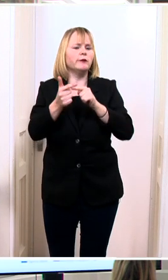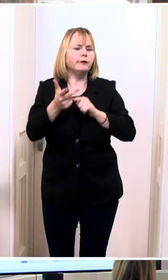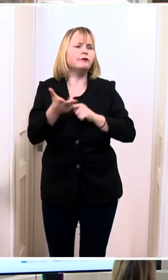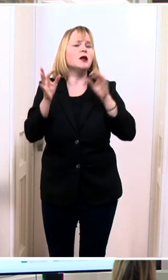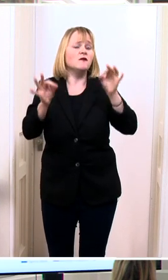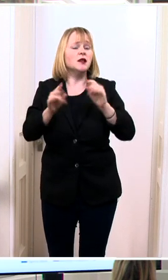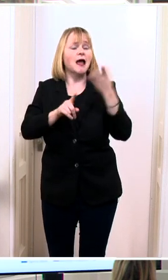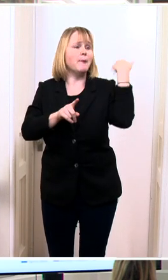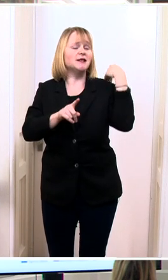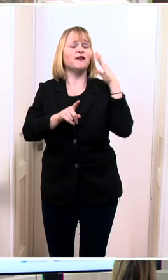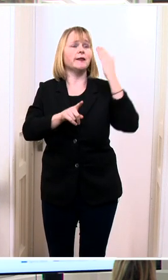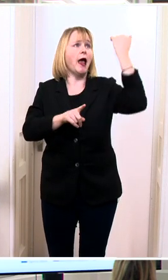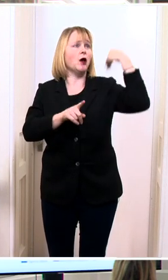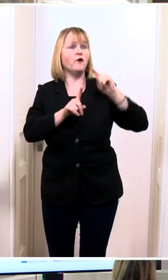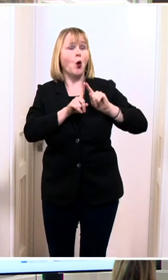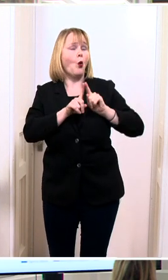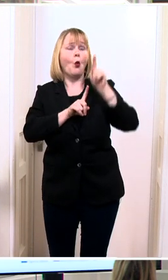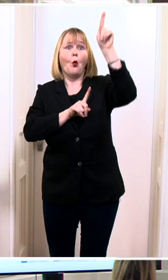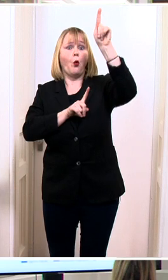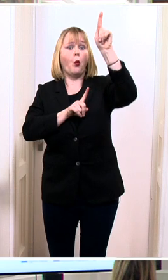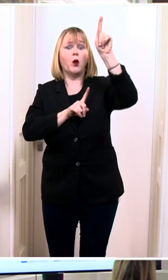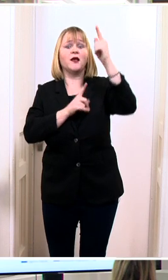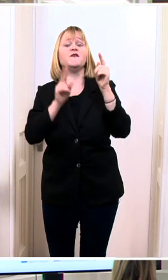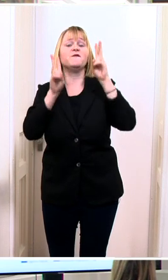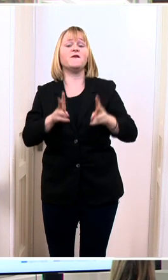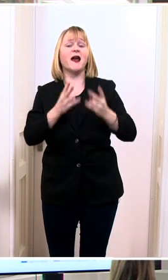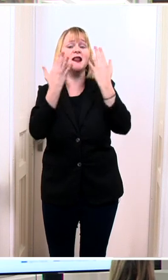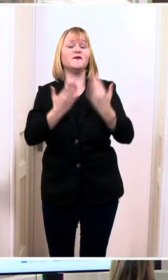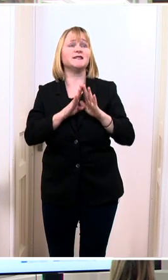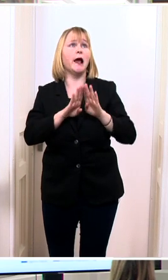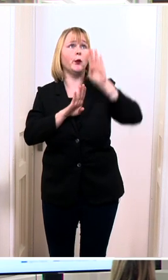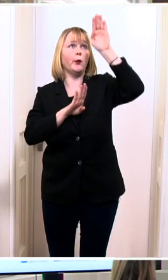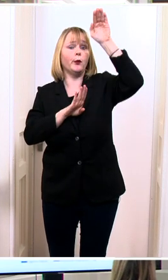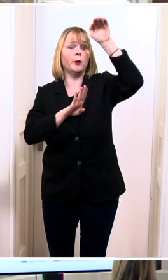einige Tage mit sehr hohen Fallzahlen. Diese hohen Fallzahlen haben sich dann auch